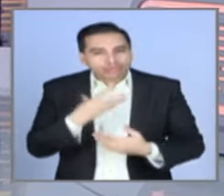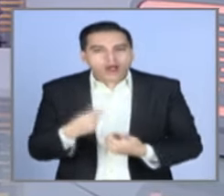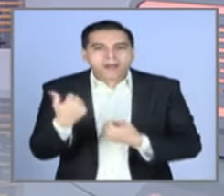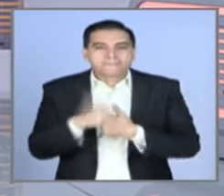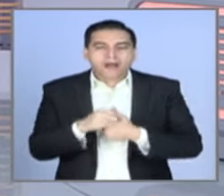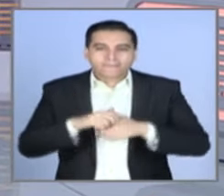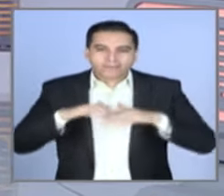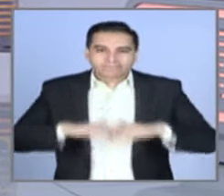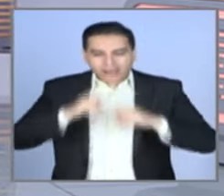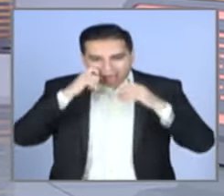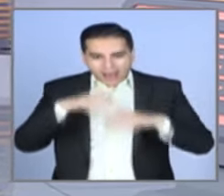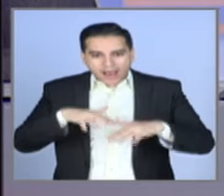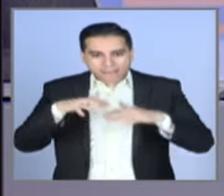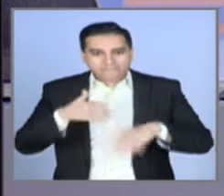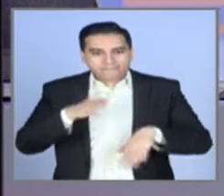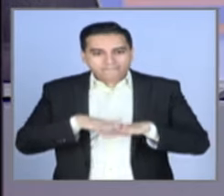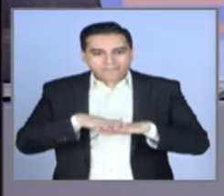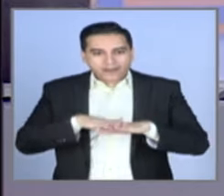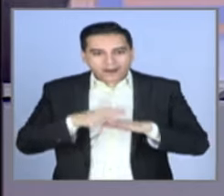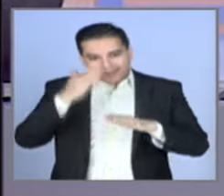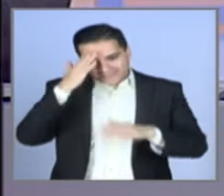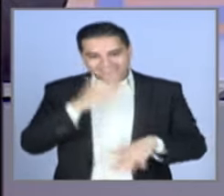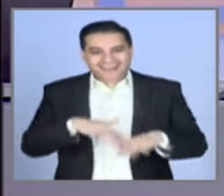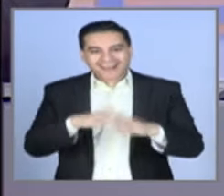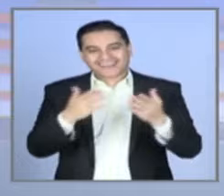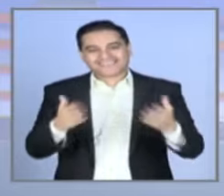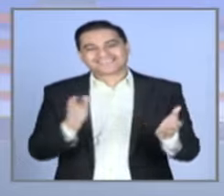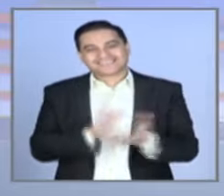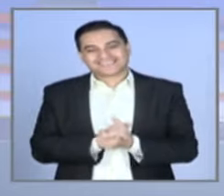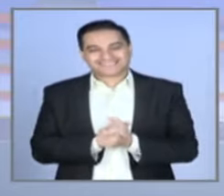الباقية. عبد السلام.